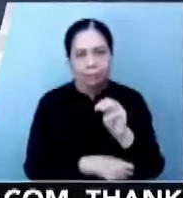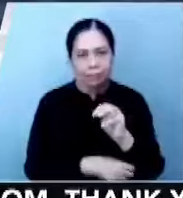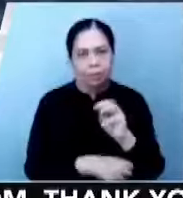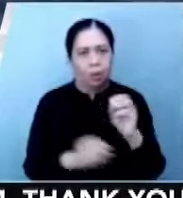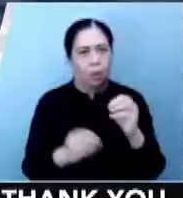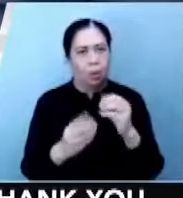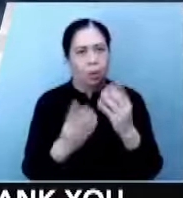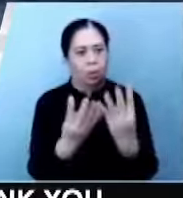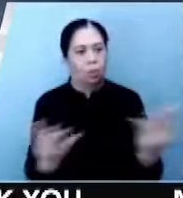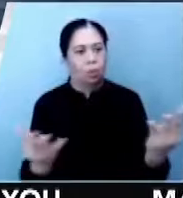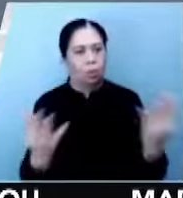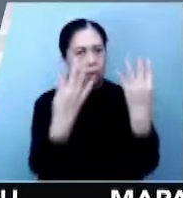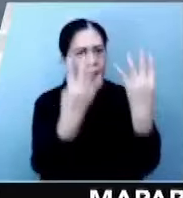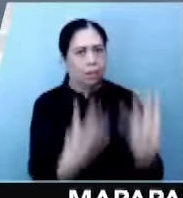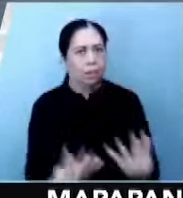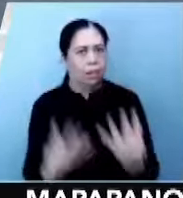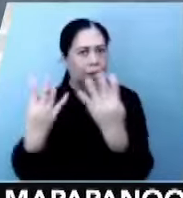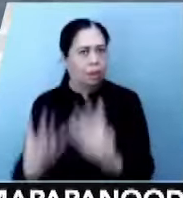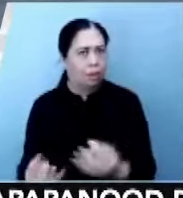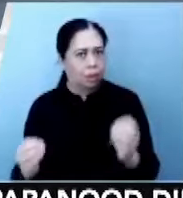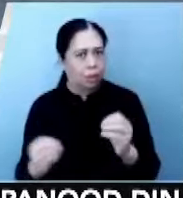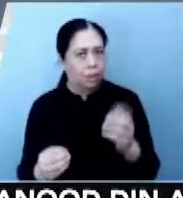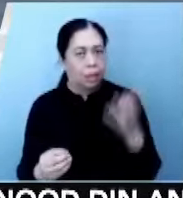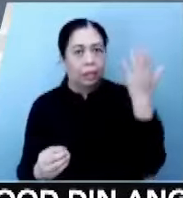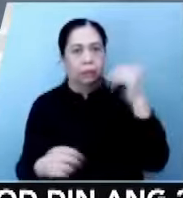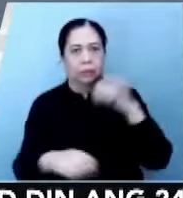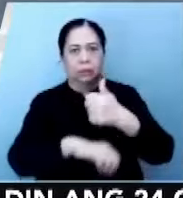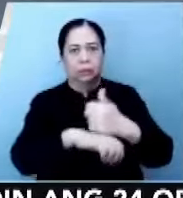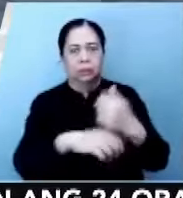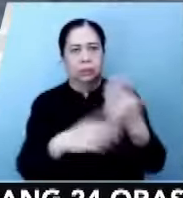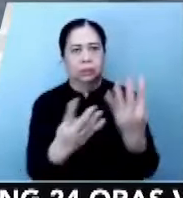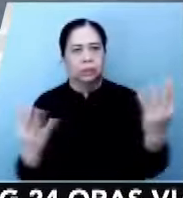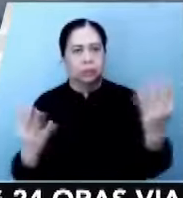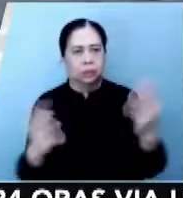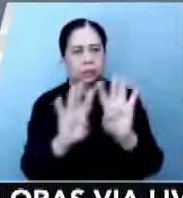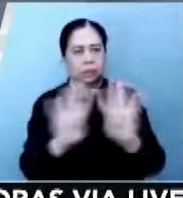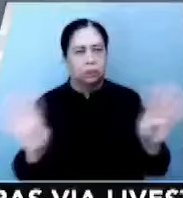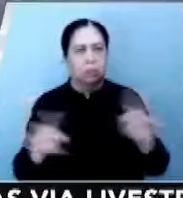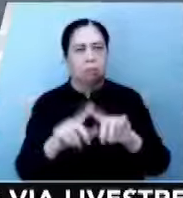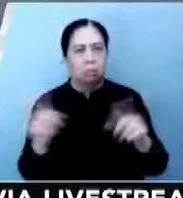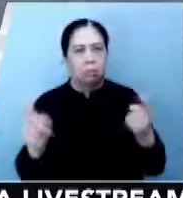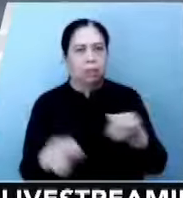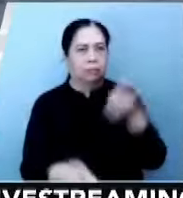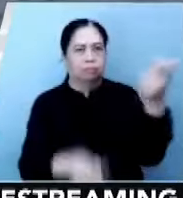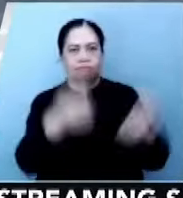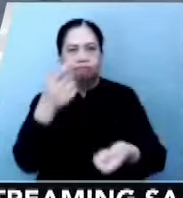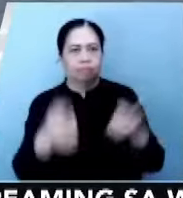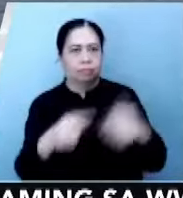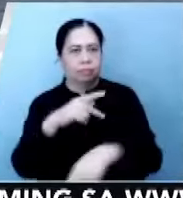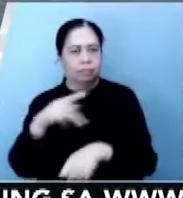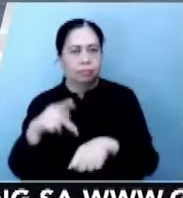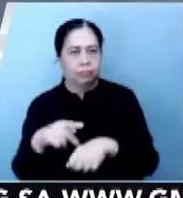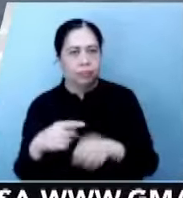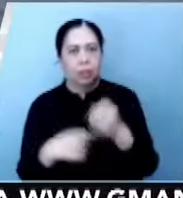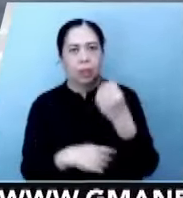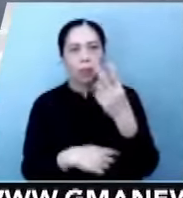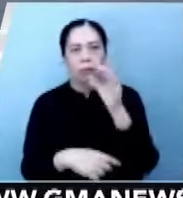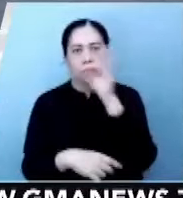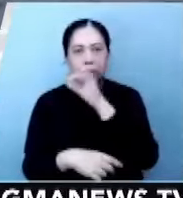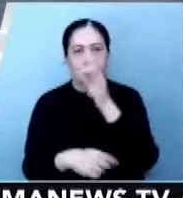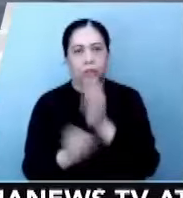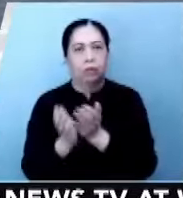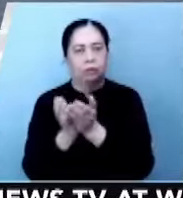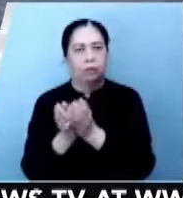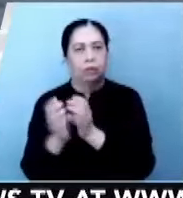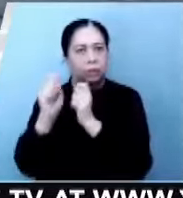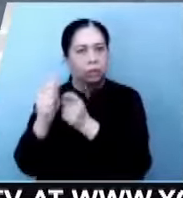sa bungad ng bahura. Minsang naglagay roon ng China pero inaalis ng Pilipinas. 12 Filipino fishing boats naman